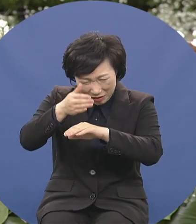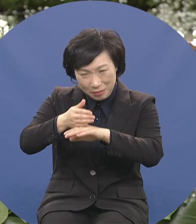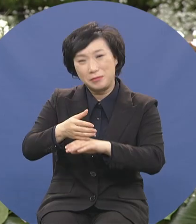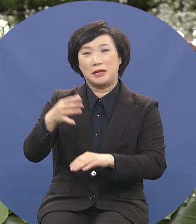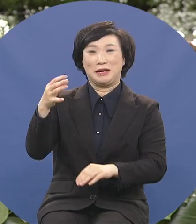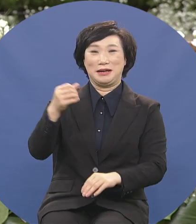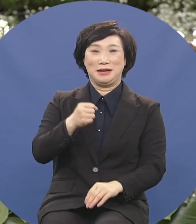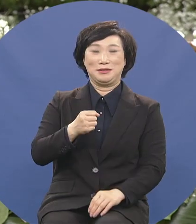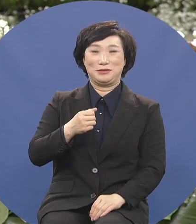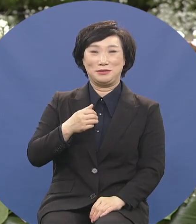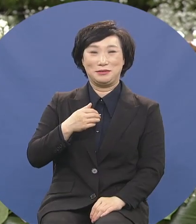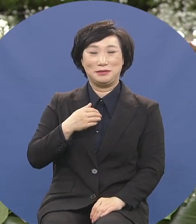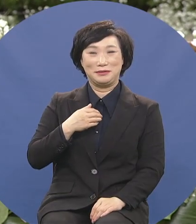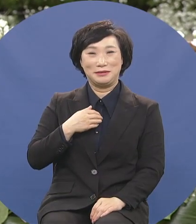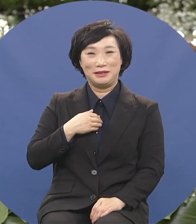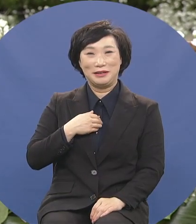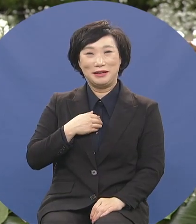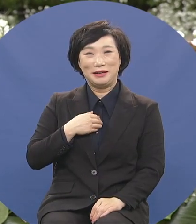감사해서